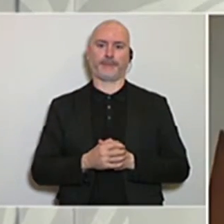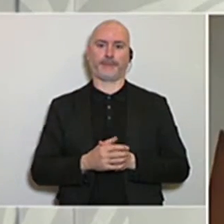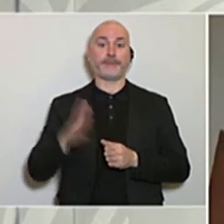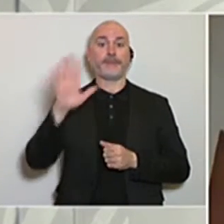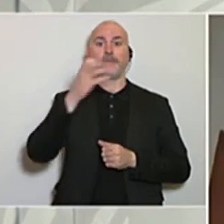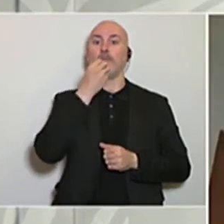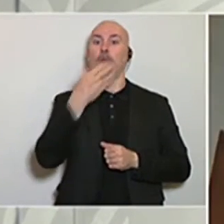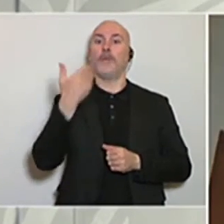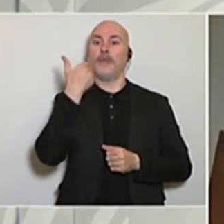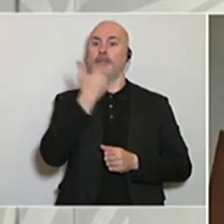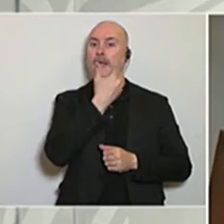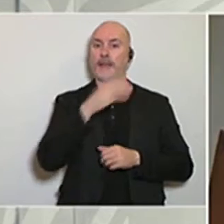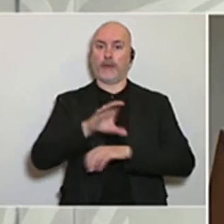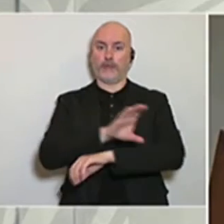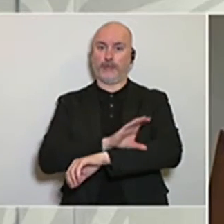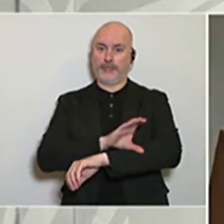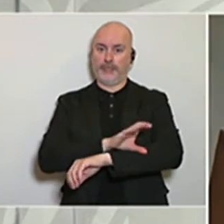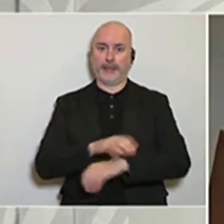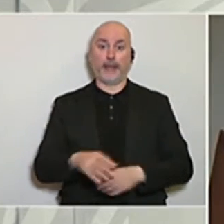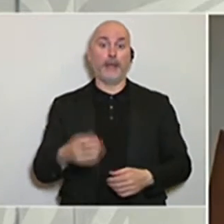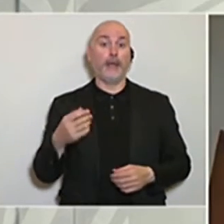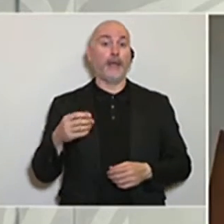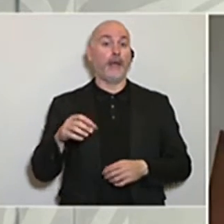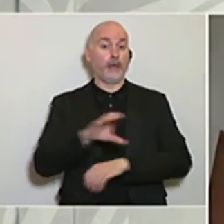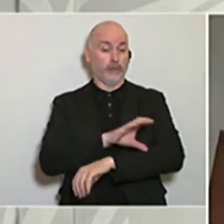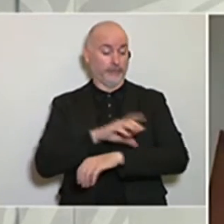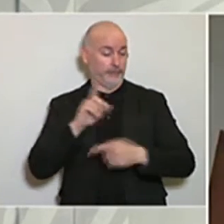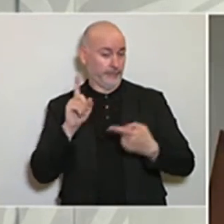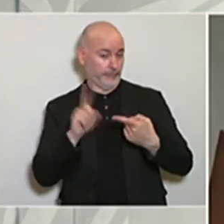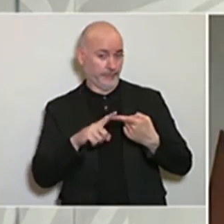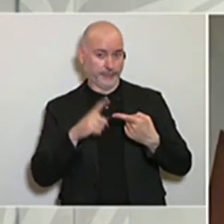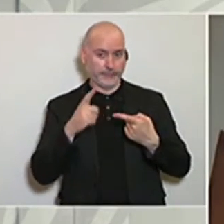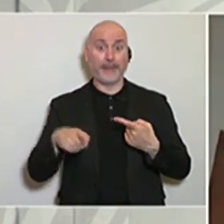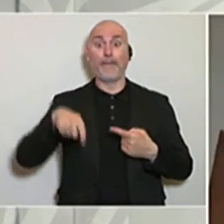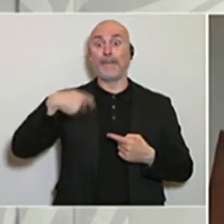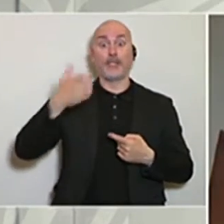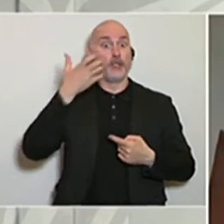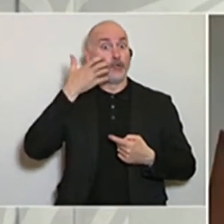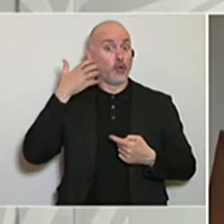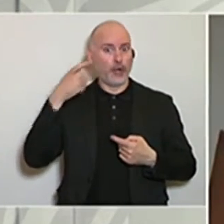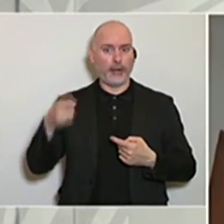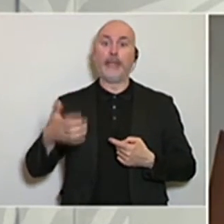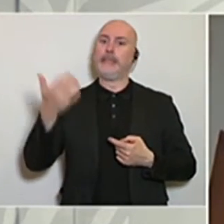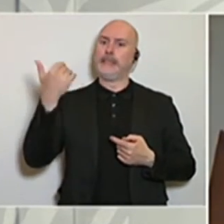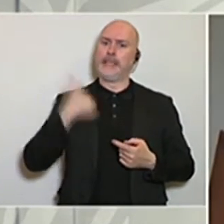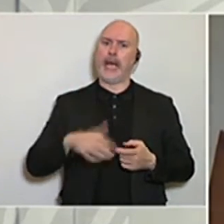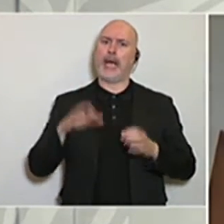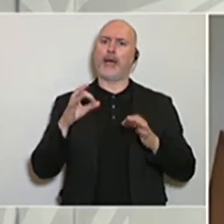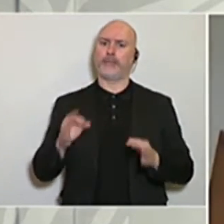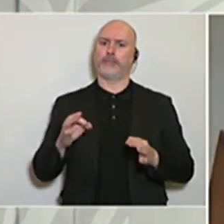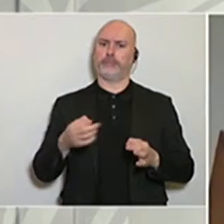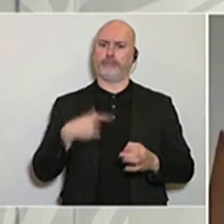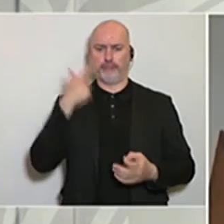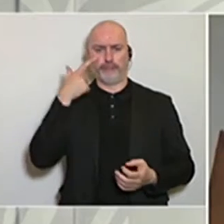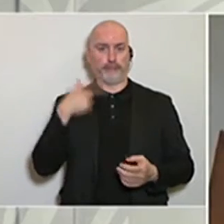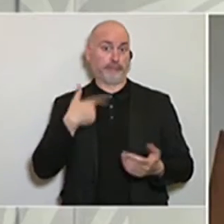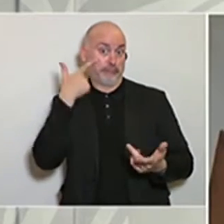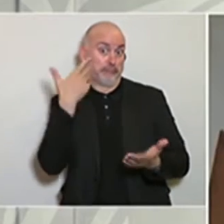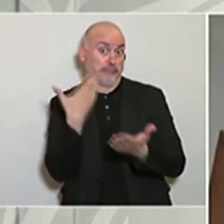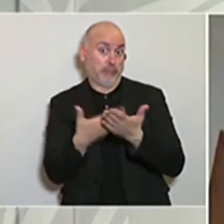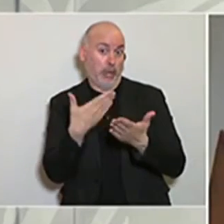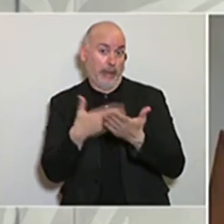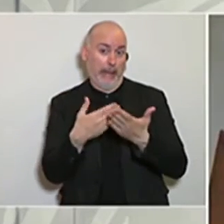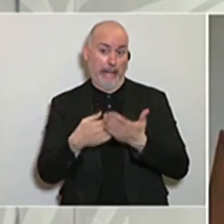Hola, bona tarda, consellera. Li volia preguntar, d'una banda, el president Torra va auspiciar un assaig clínic que, a